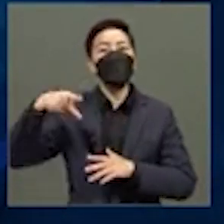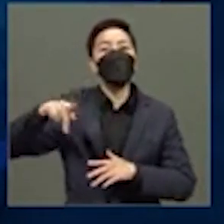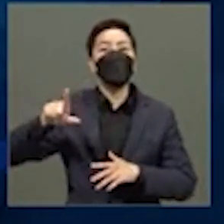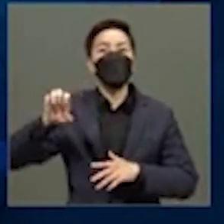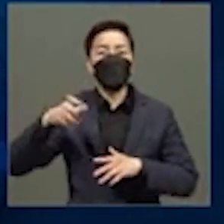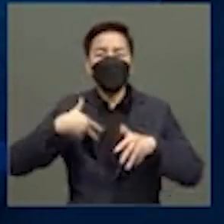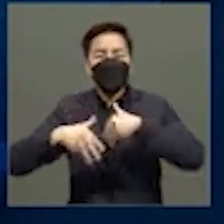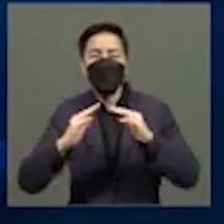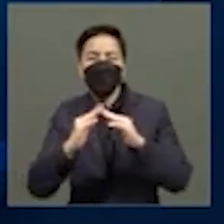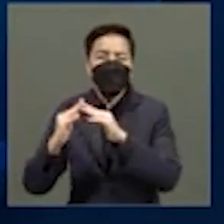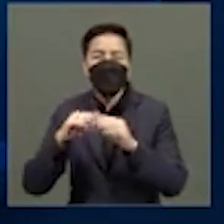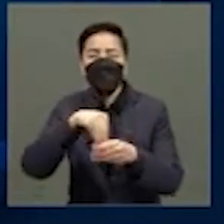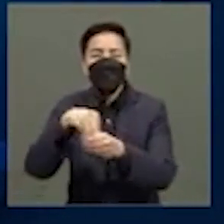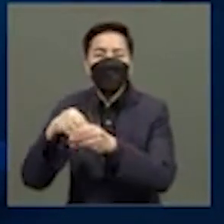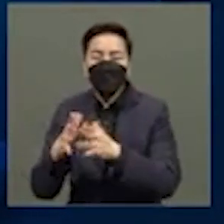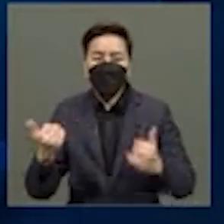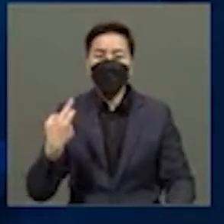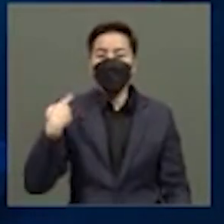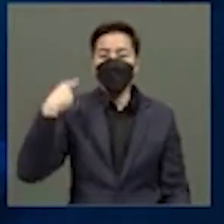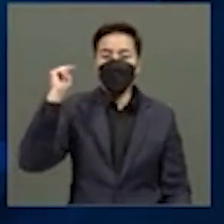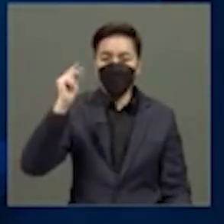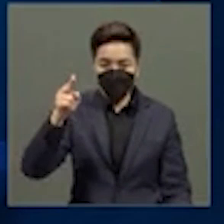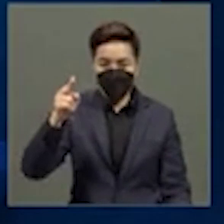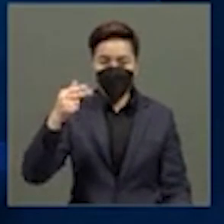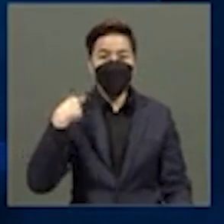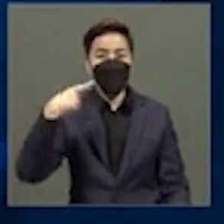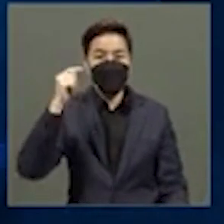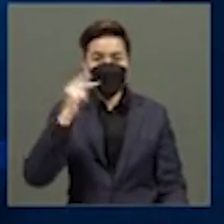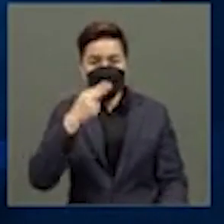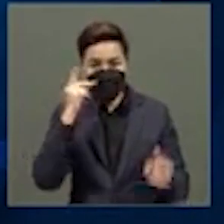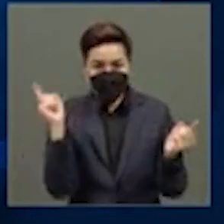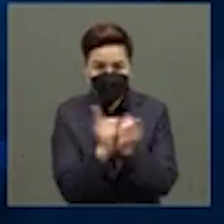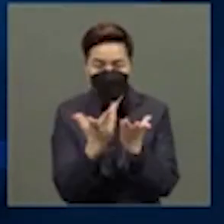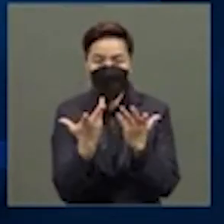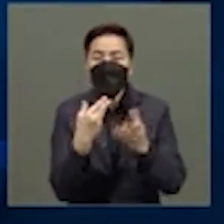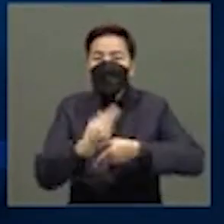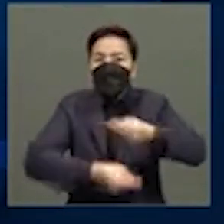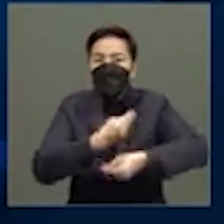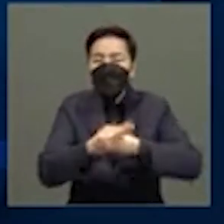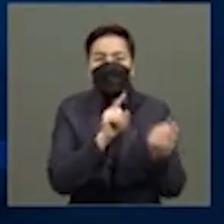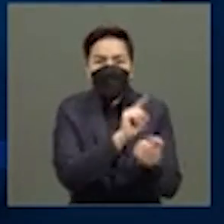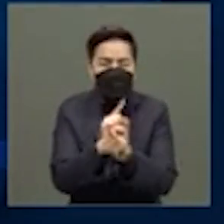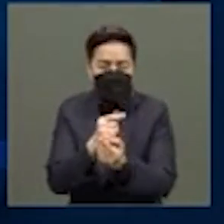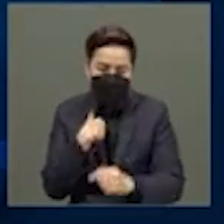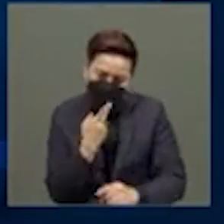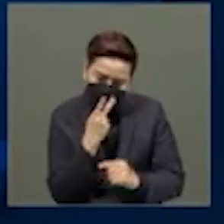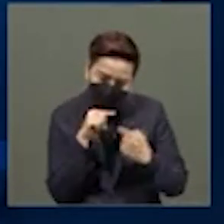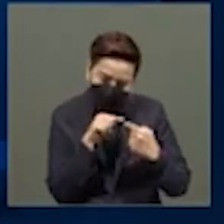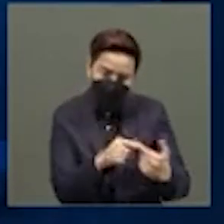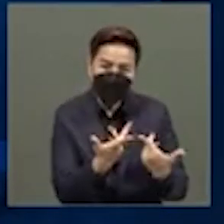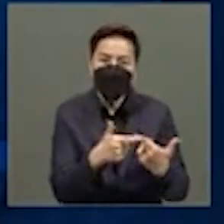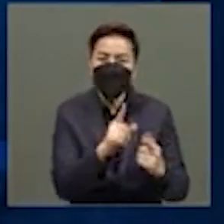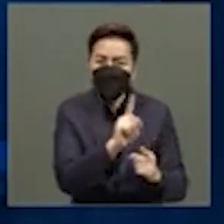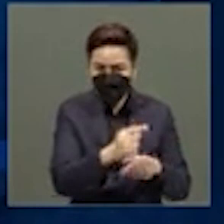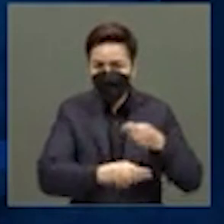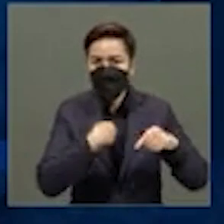ออัดในส่วนของปทุมธานีก็เป็นตลาดแอร์นะคะซึ่งยังมีการติดตามอย่างต่อเนื่องรวมทั้